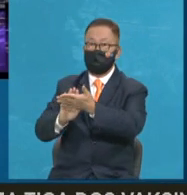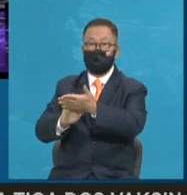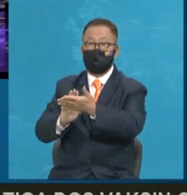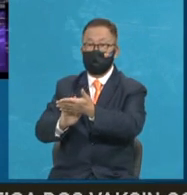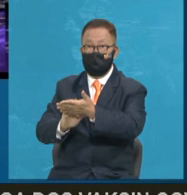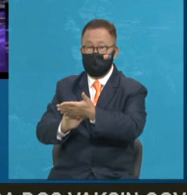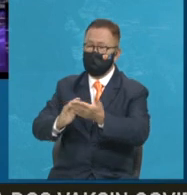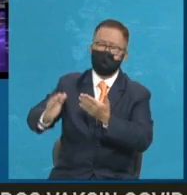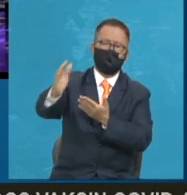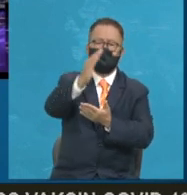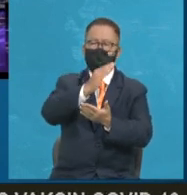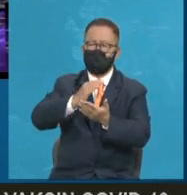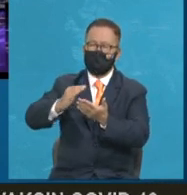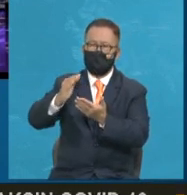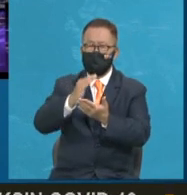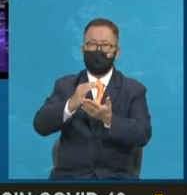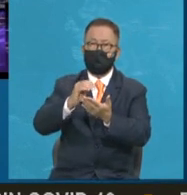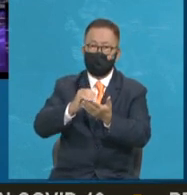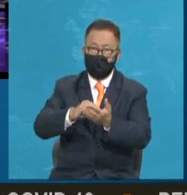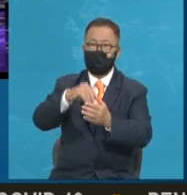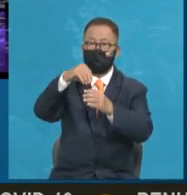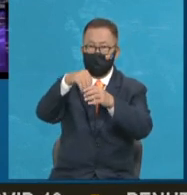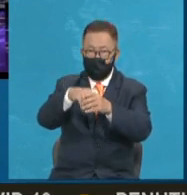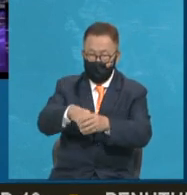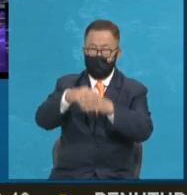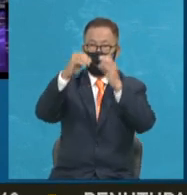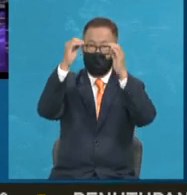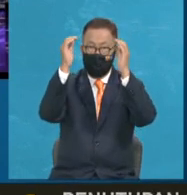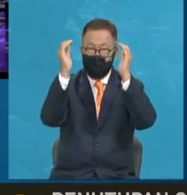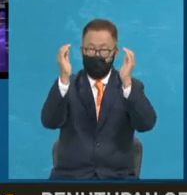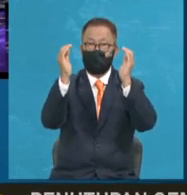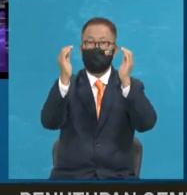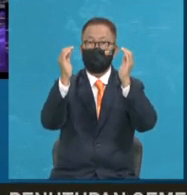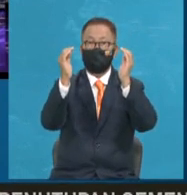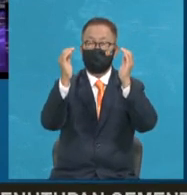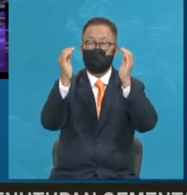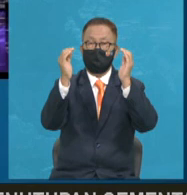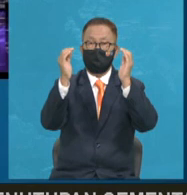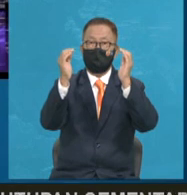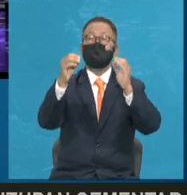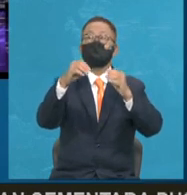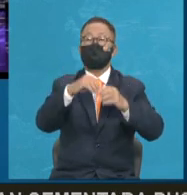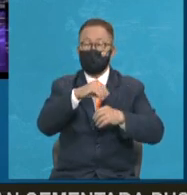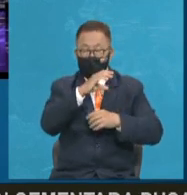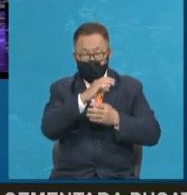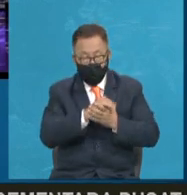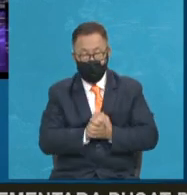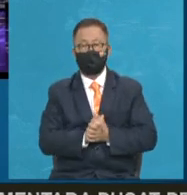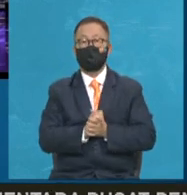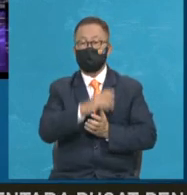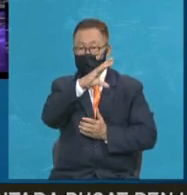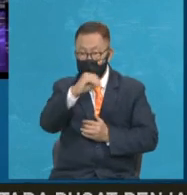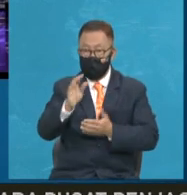maktab dan pusat tingkatan 6 kerajaan dan swasta kementerian pendidikan serta sekolah-sekolah dari jabatan pengajian